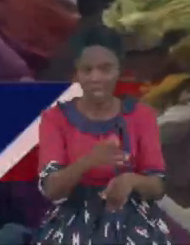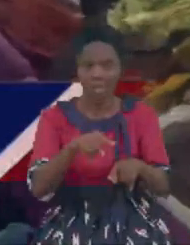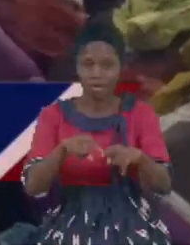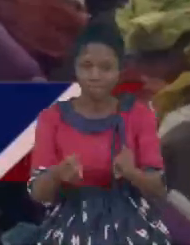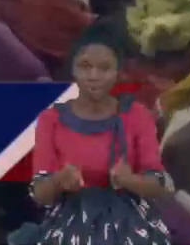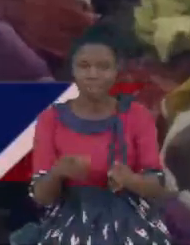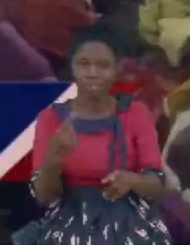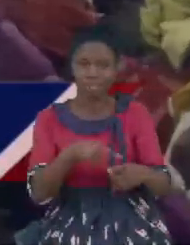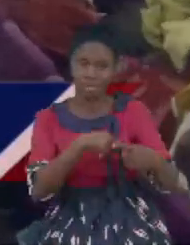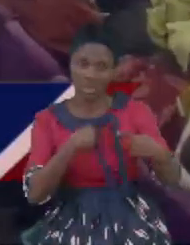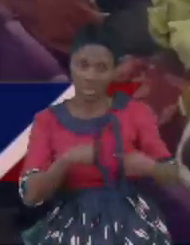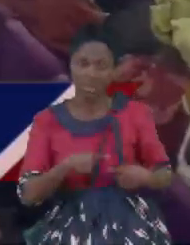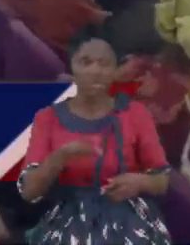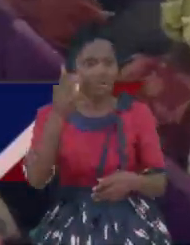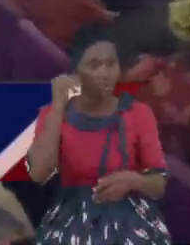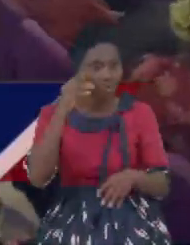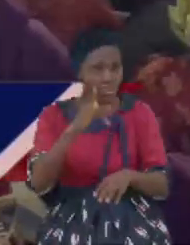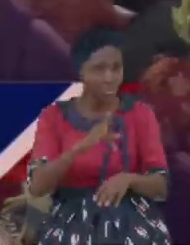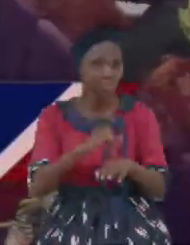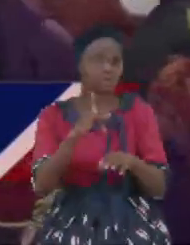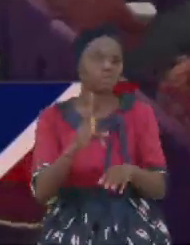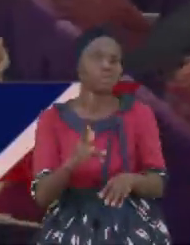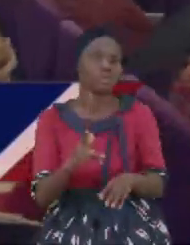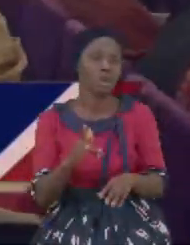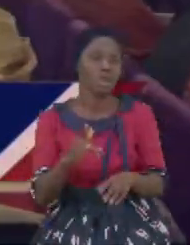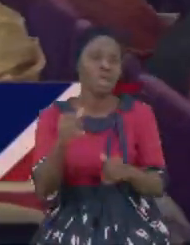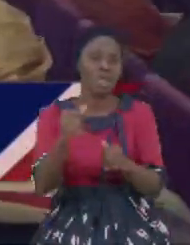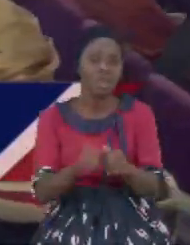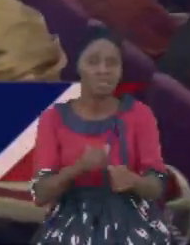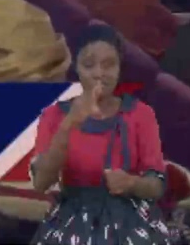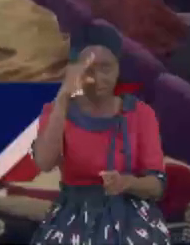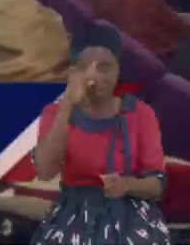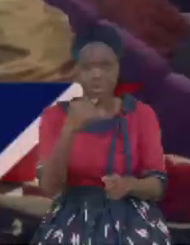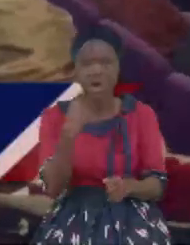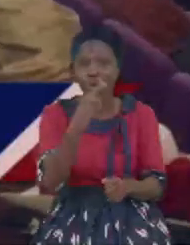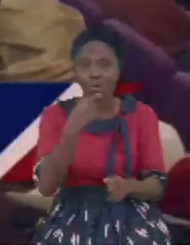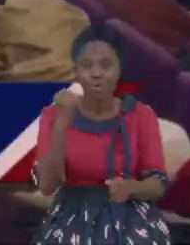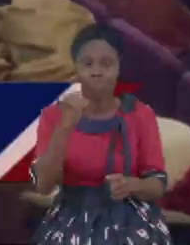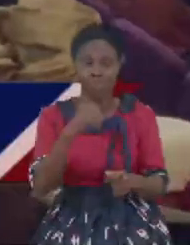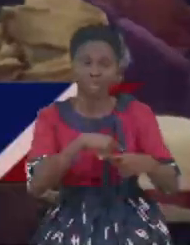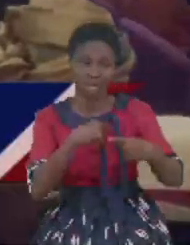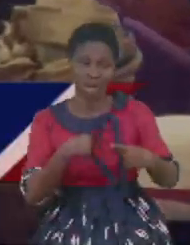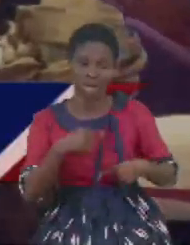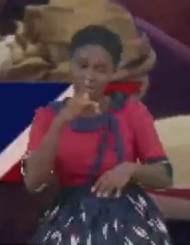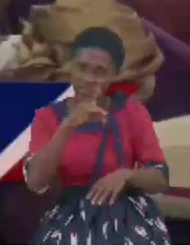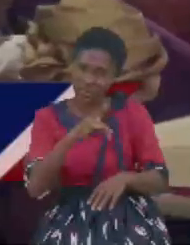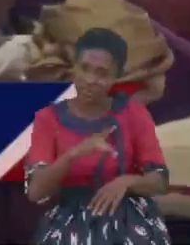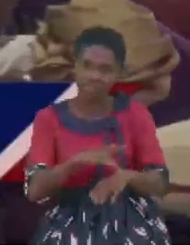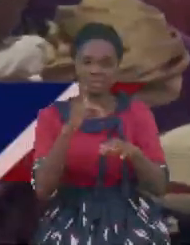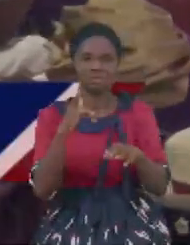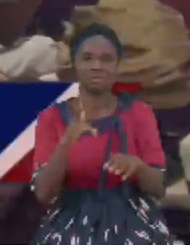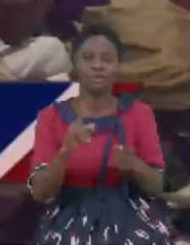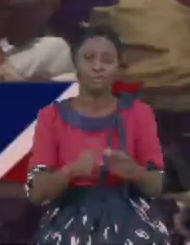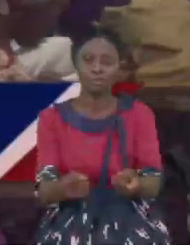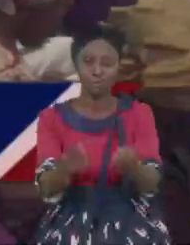là, mais le cœur est disposé, le cœur réveillé, tous ceux dont le cœur était disposé